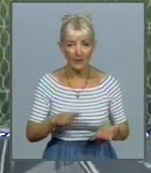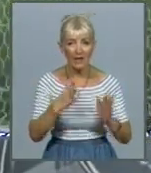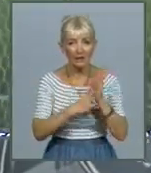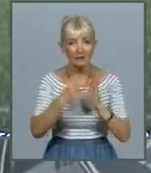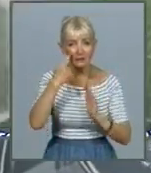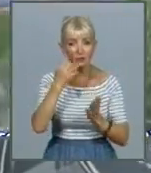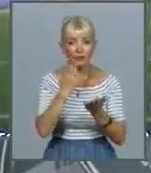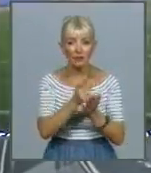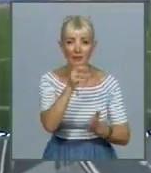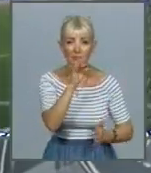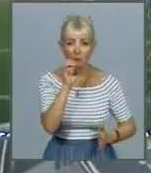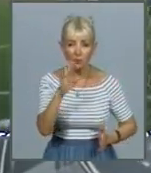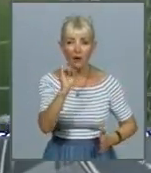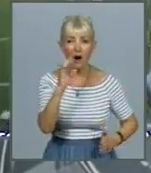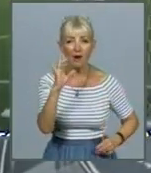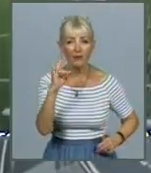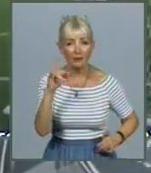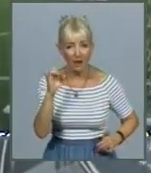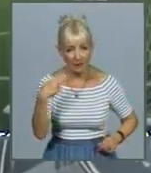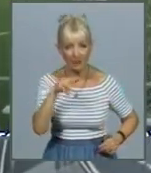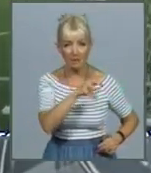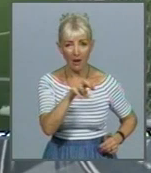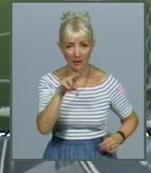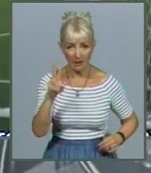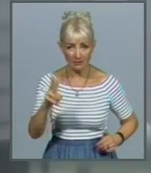очков имеет змеева vanguard и маяк